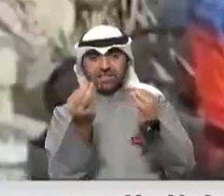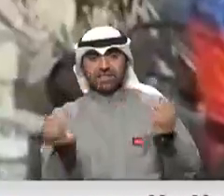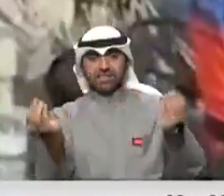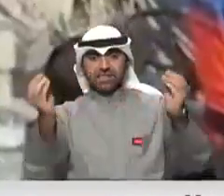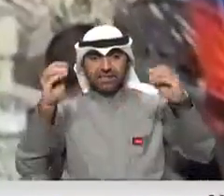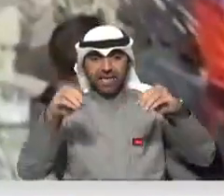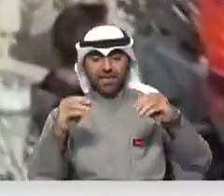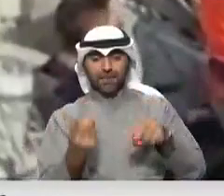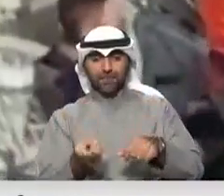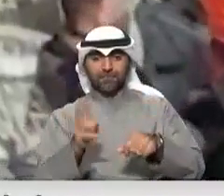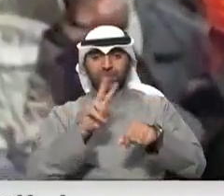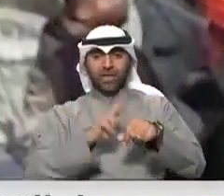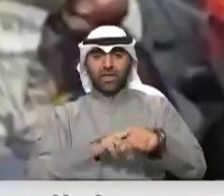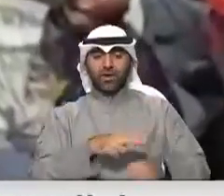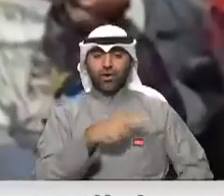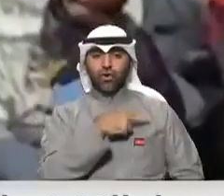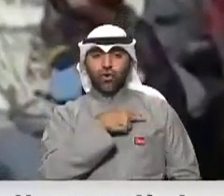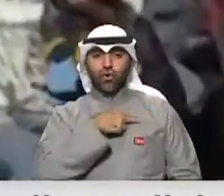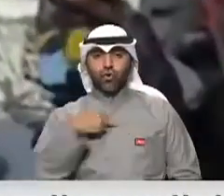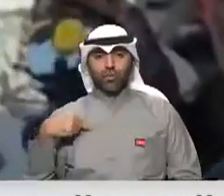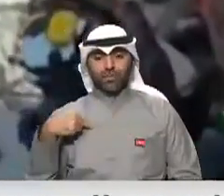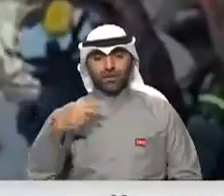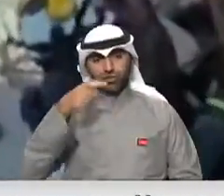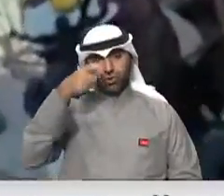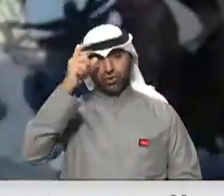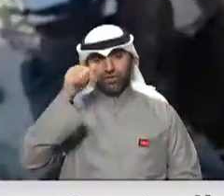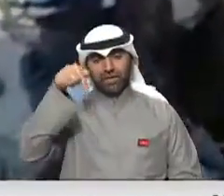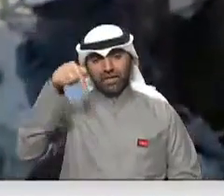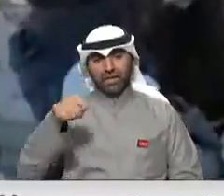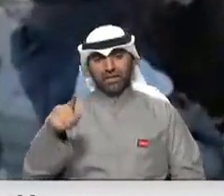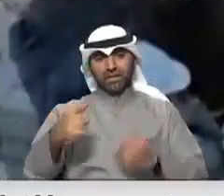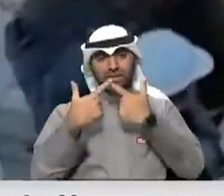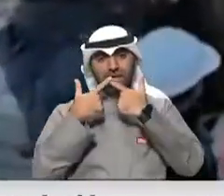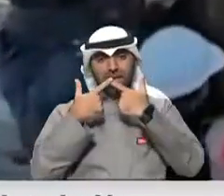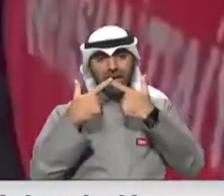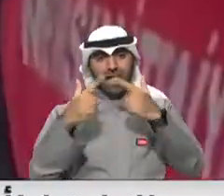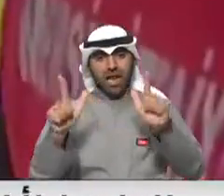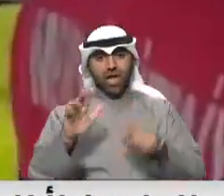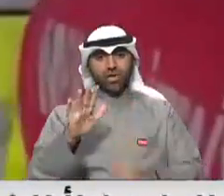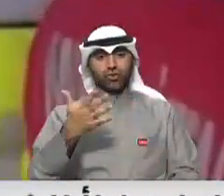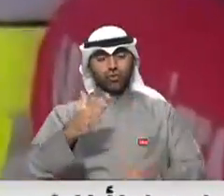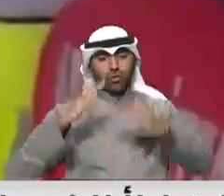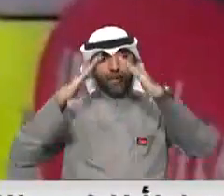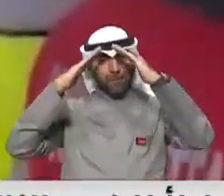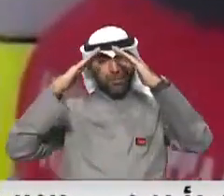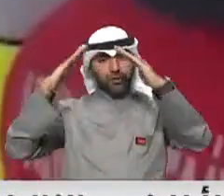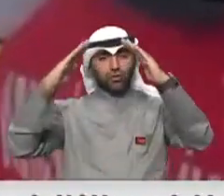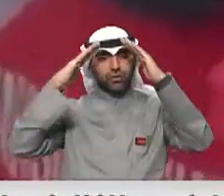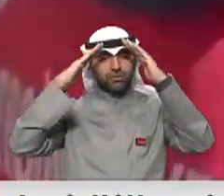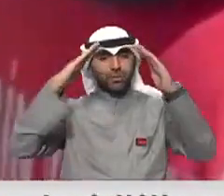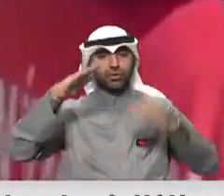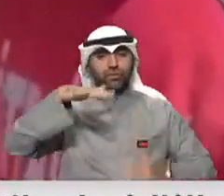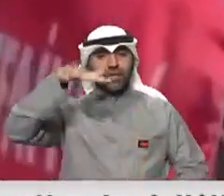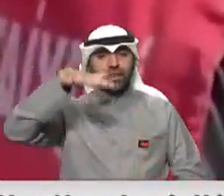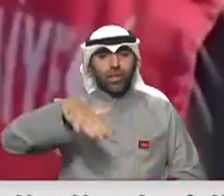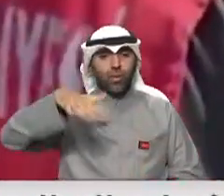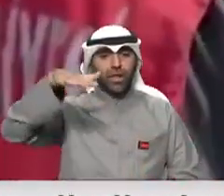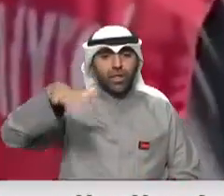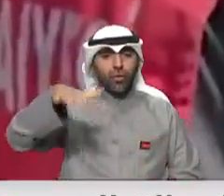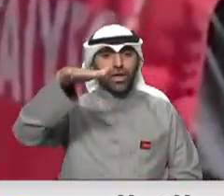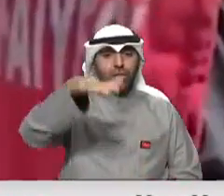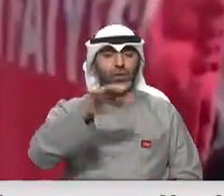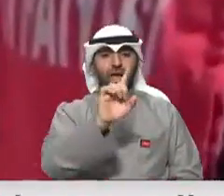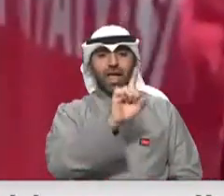أن أغلبية البلدان المشاركة في عملية الإنقاذ جراء هذا الزلزال